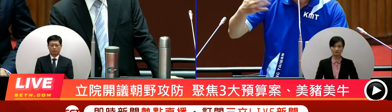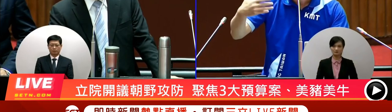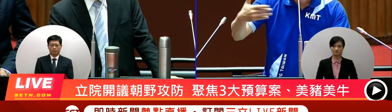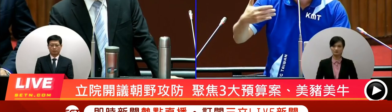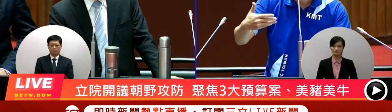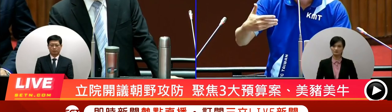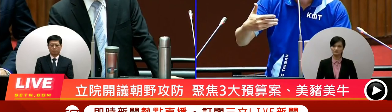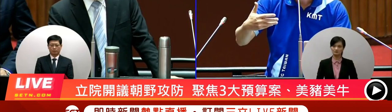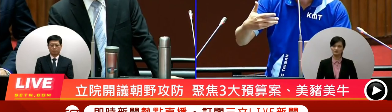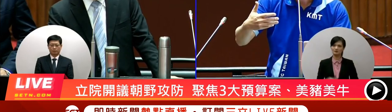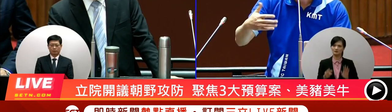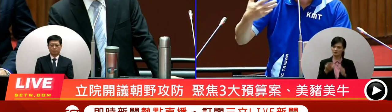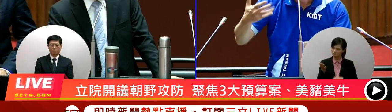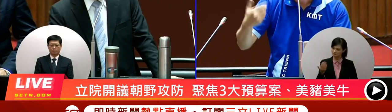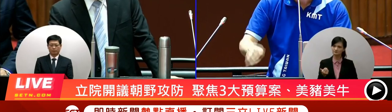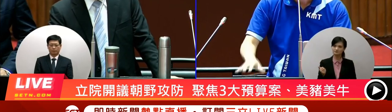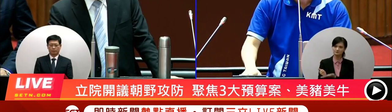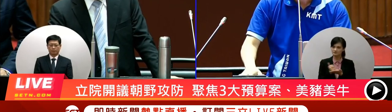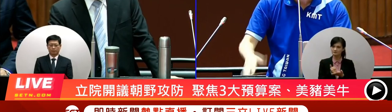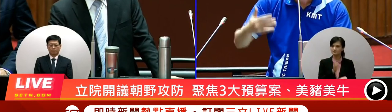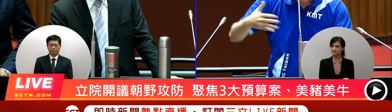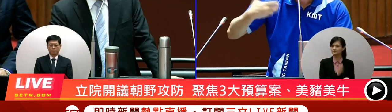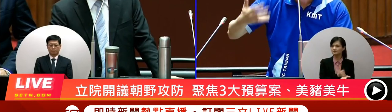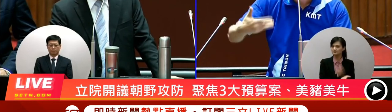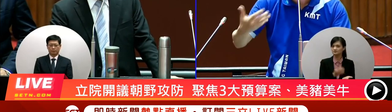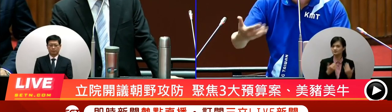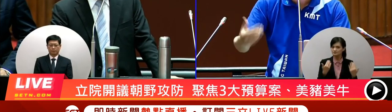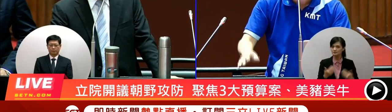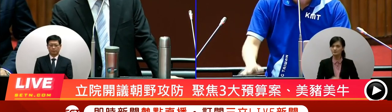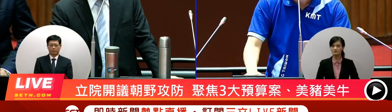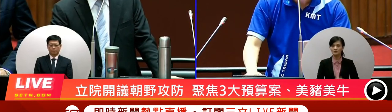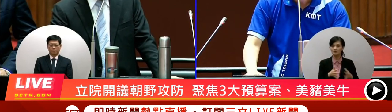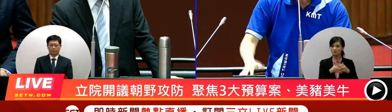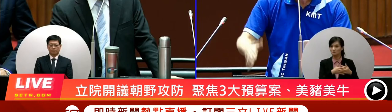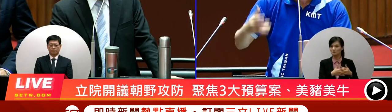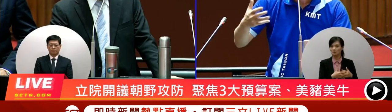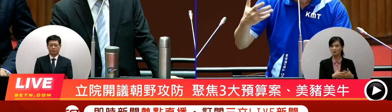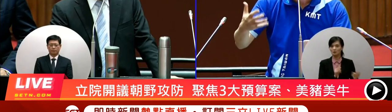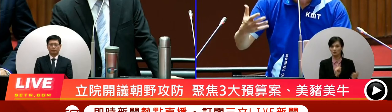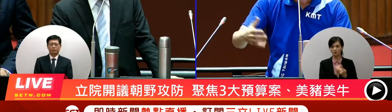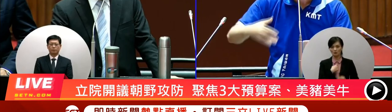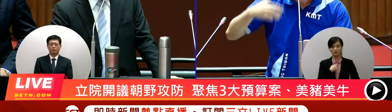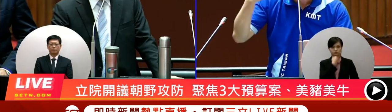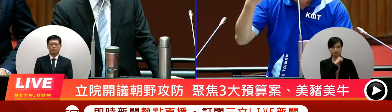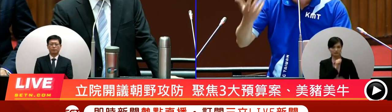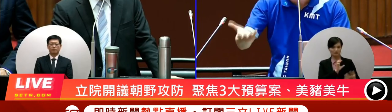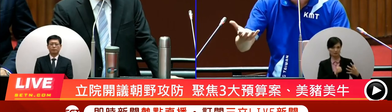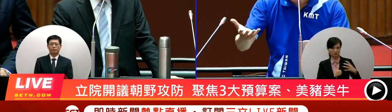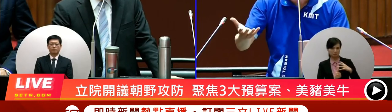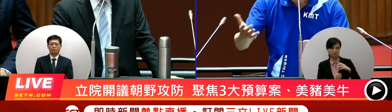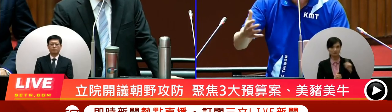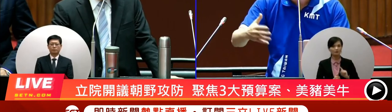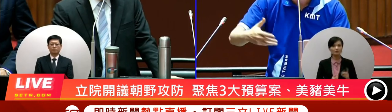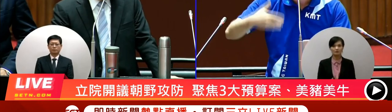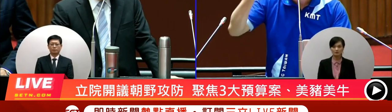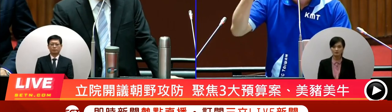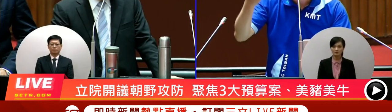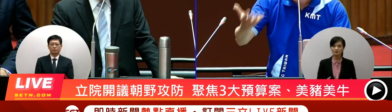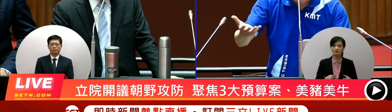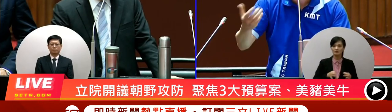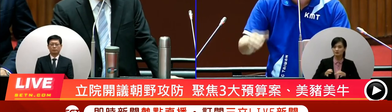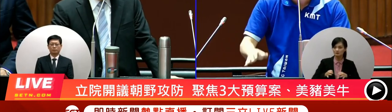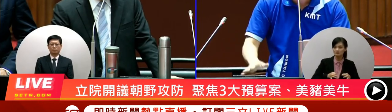来讲清楚了，有什么困难？美国给我们多大的压力？经贸谈判多么重要？请你